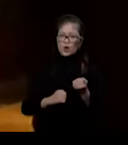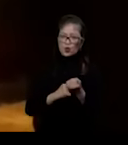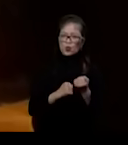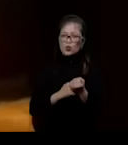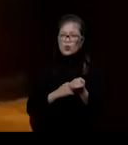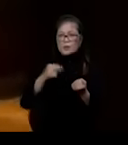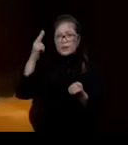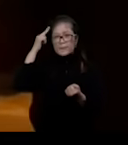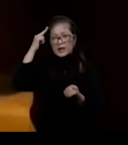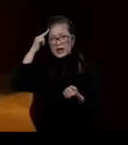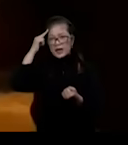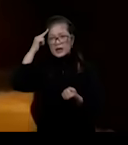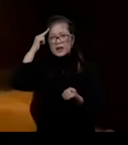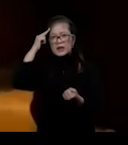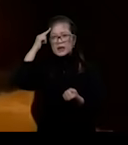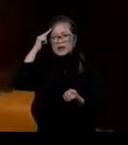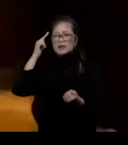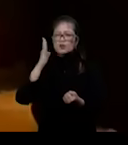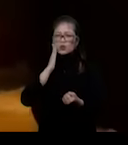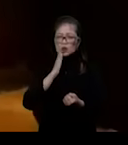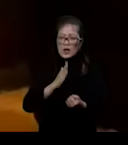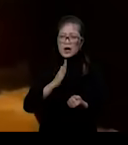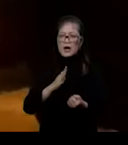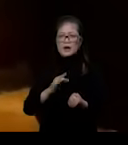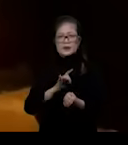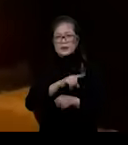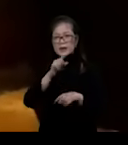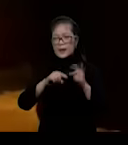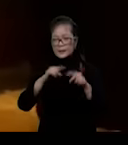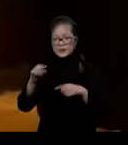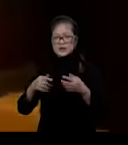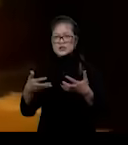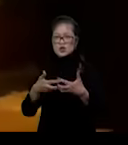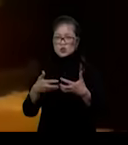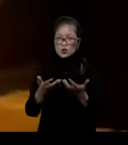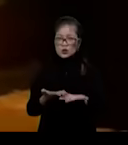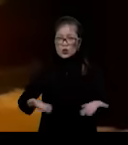pemimpin-pemimpin yang dinamis, yang bekerja keras untuk rakyat.